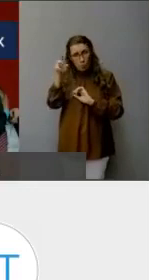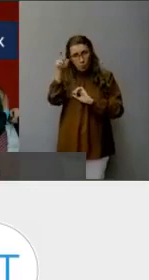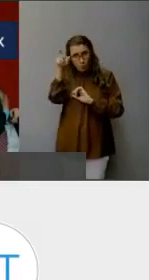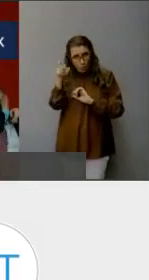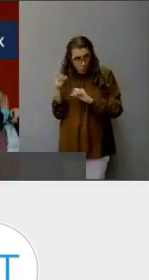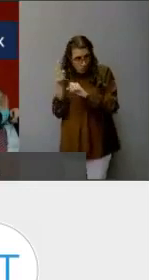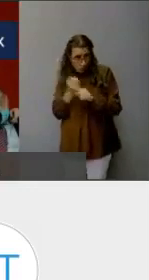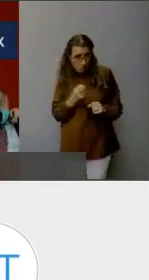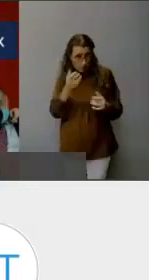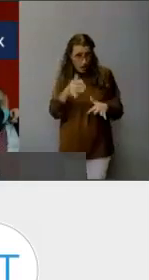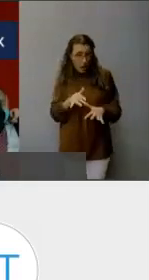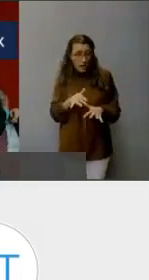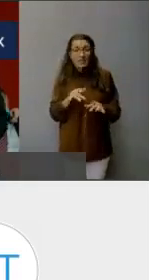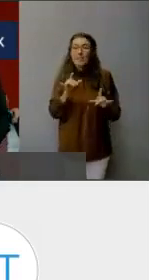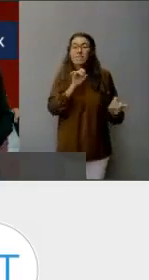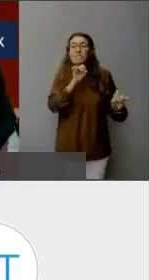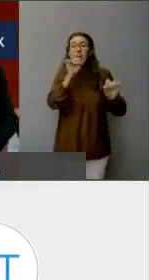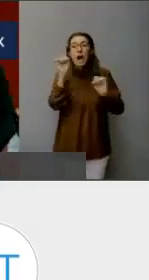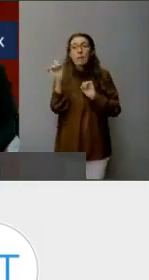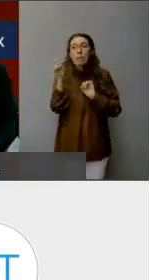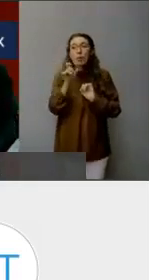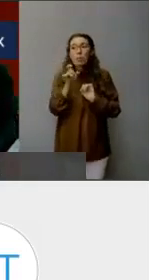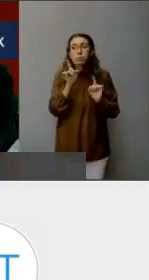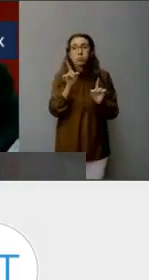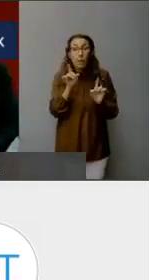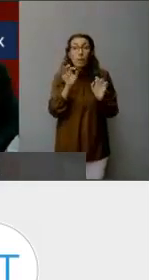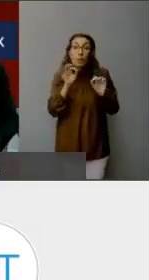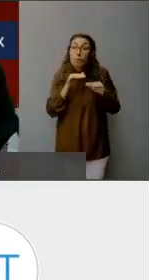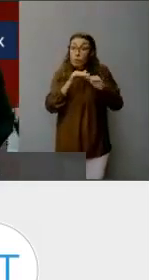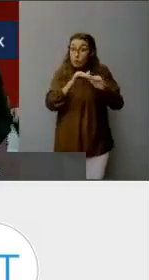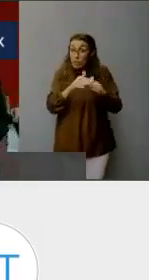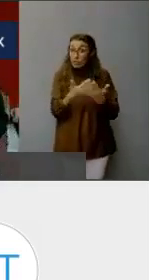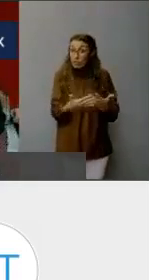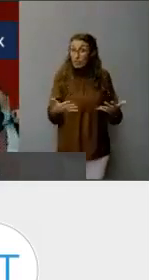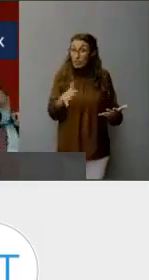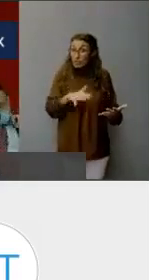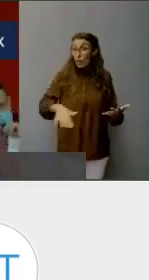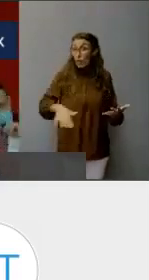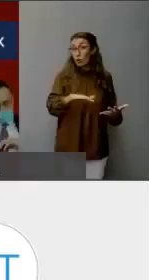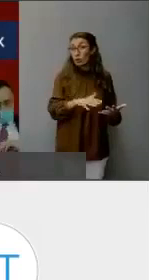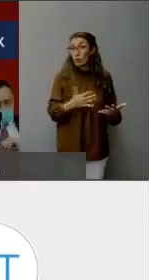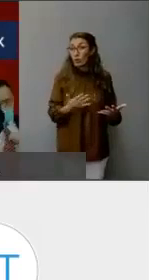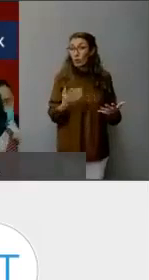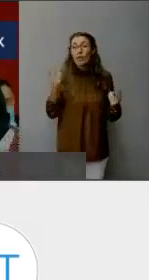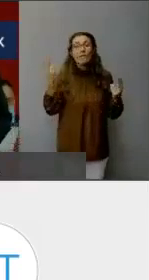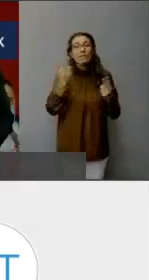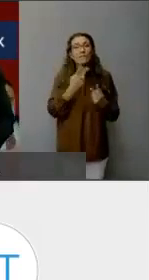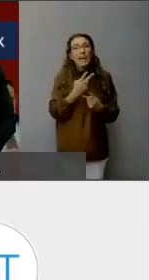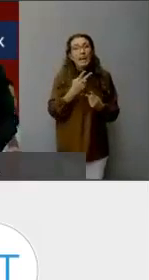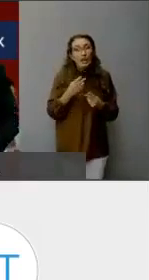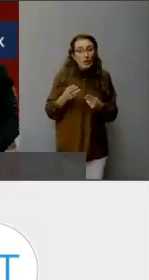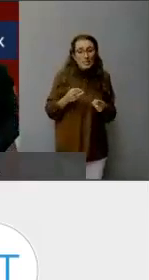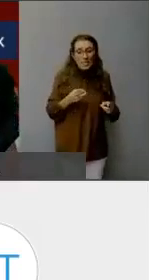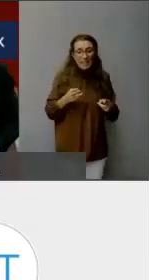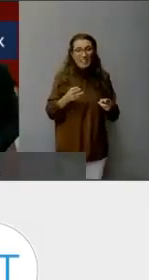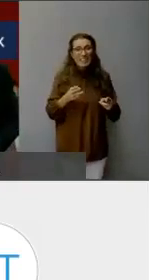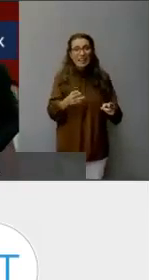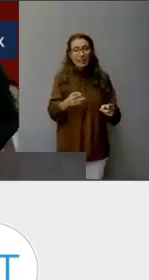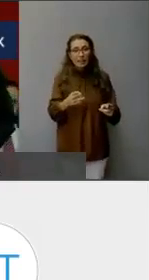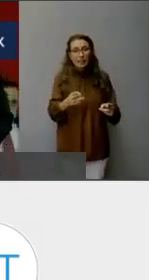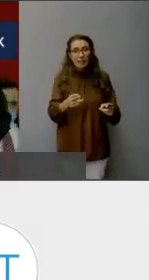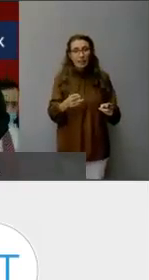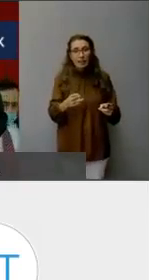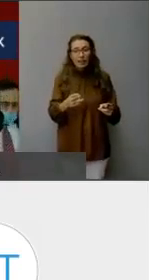sono famosi per proteggere veramente il territorio è bene sentieri nei parchi nazionali